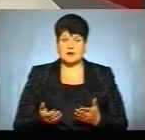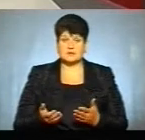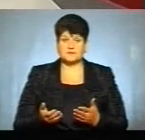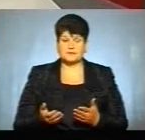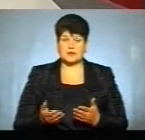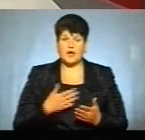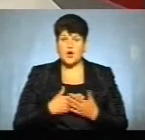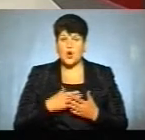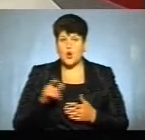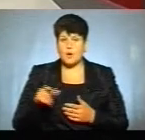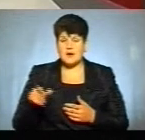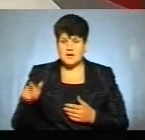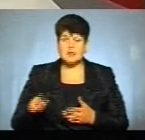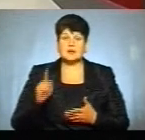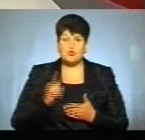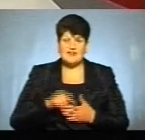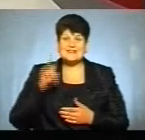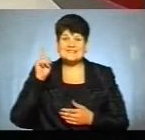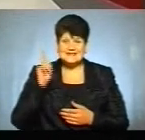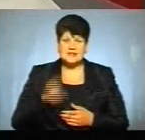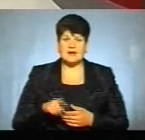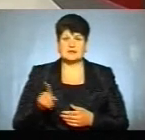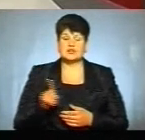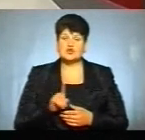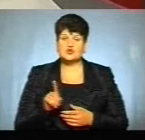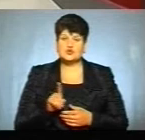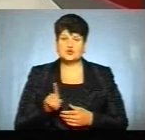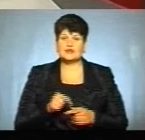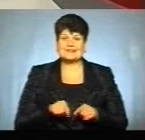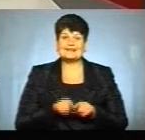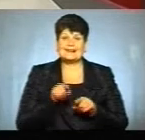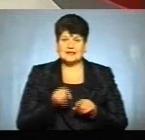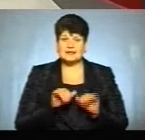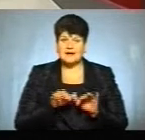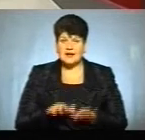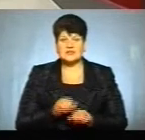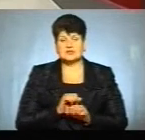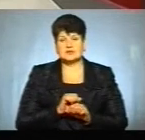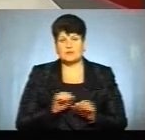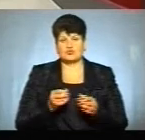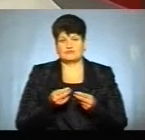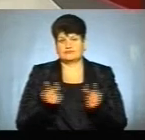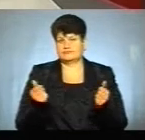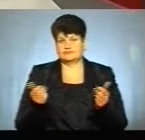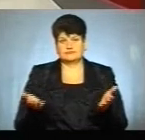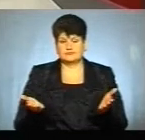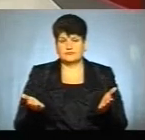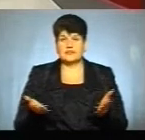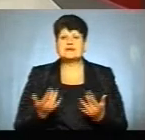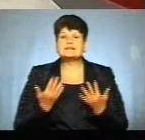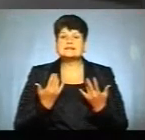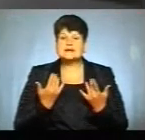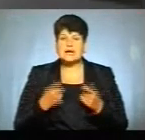ну, громадяни повинні знати, що такі речі, вони не приходять безслідно. Скільки